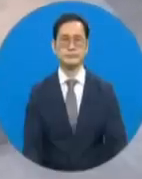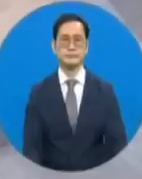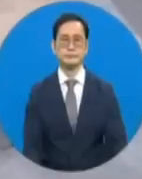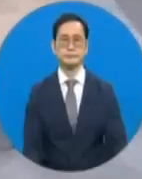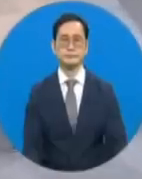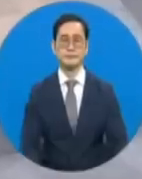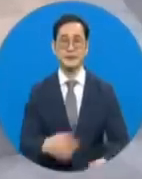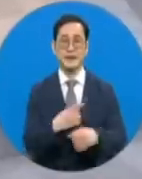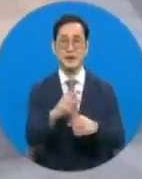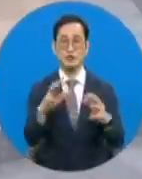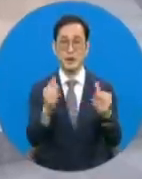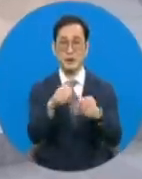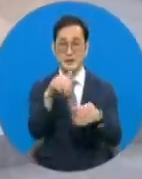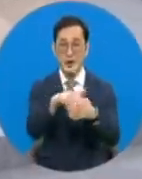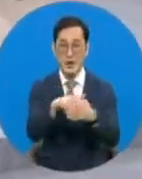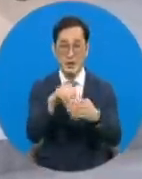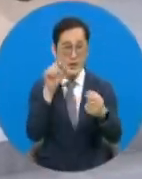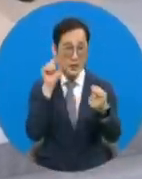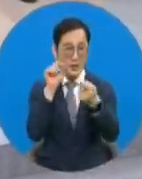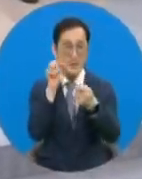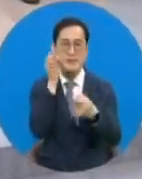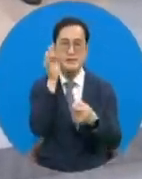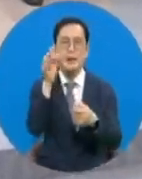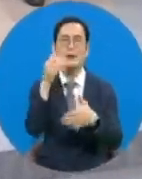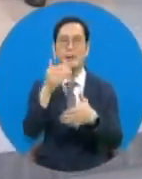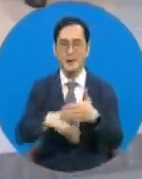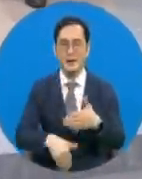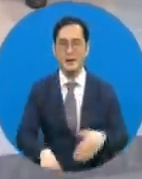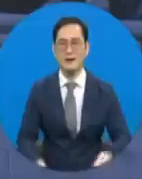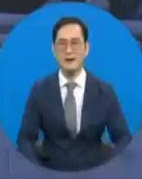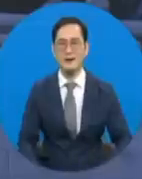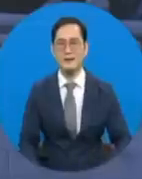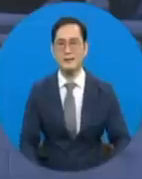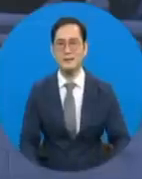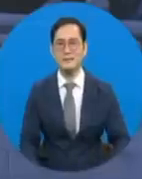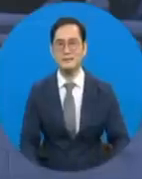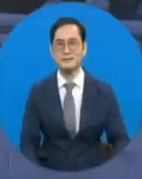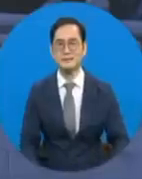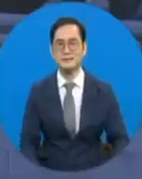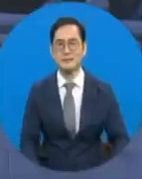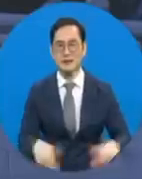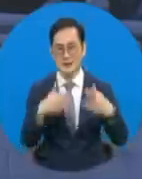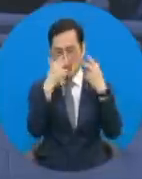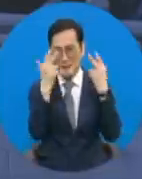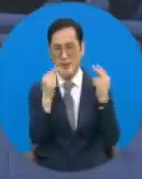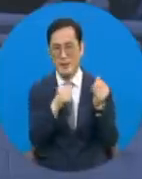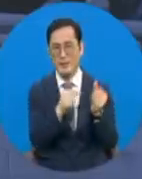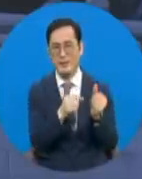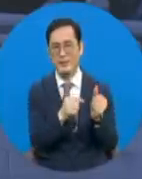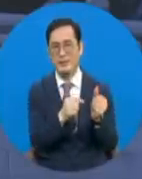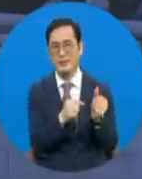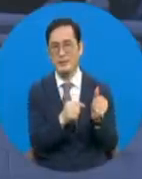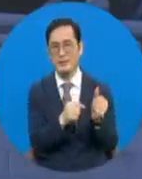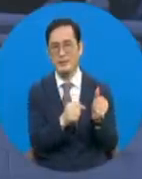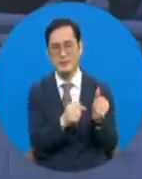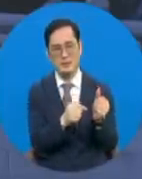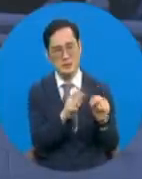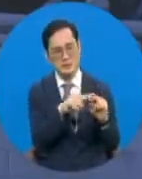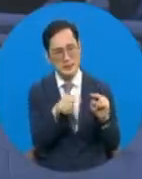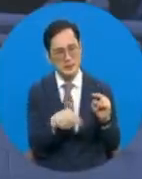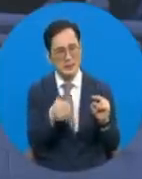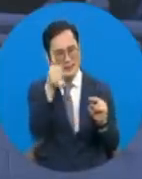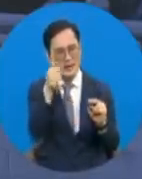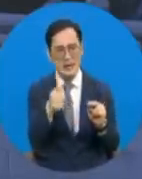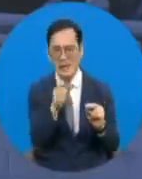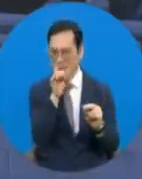내년 총선까지 10개월 정도 앞둔 시점입니다. 이재명 대표의 이 거취 문제를 두고 말이 많습니다. 현실적으로 이